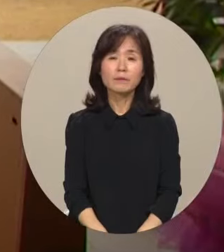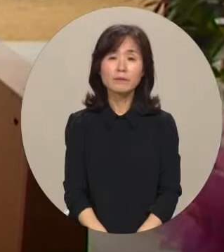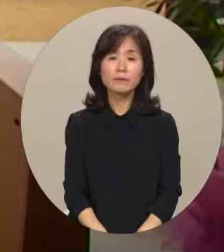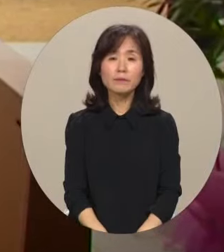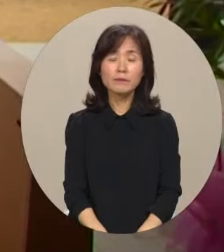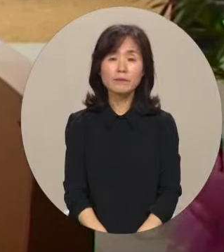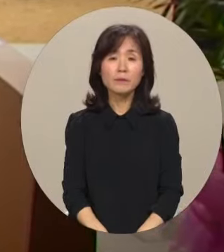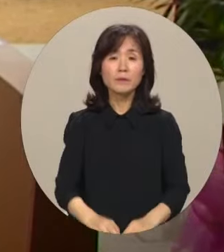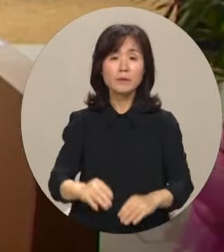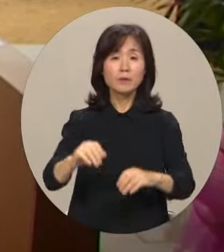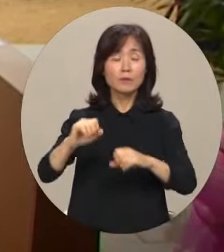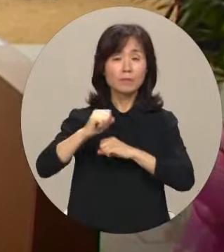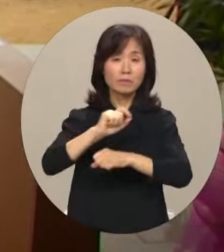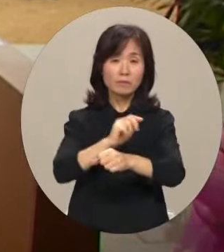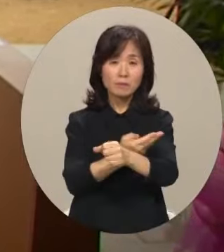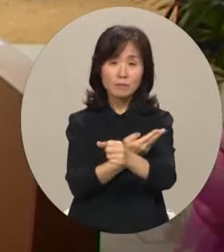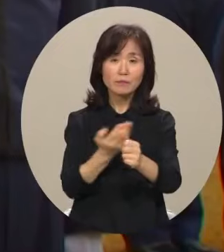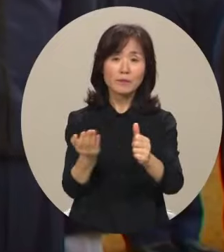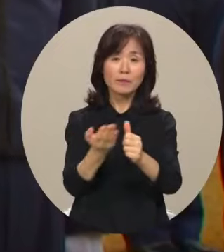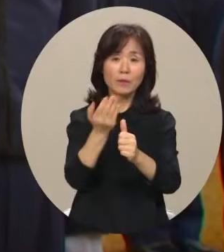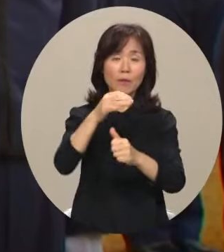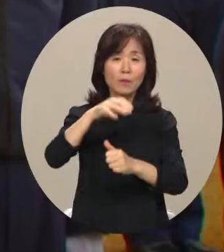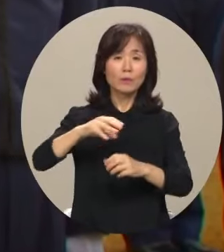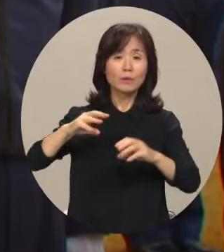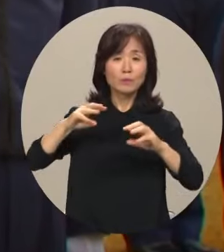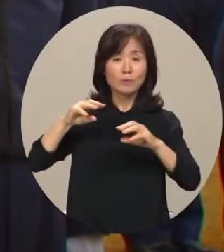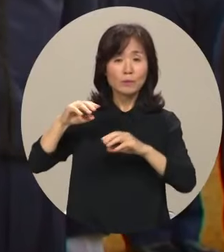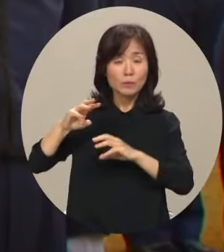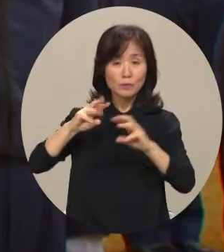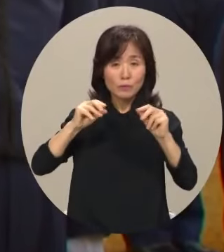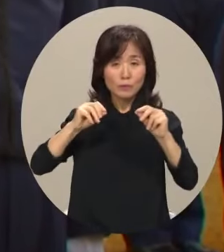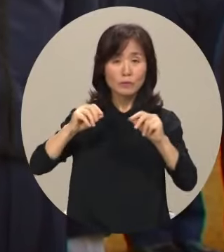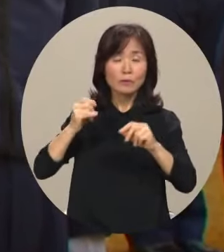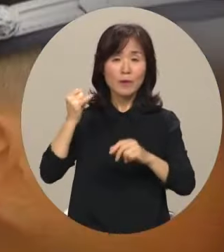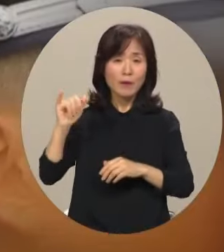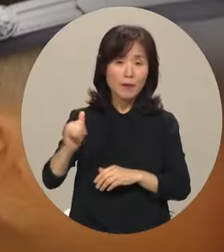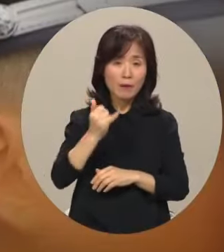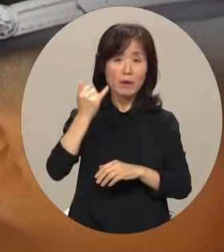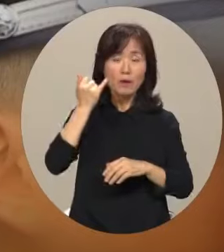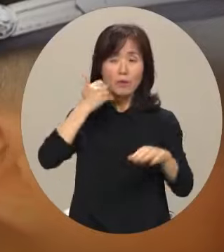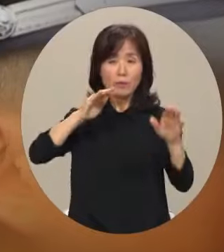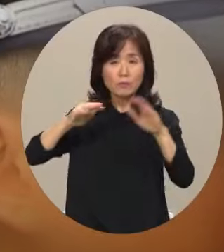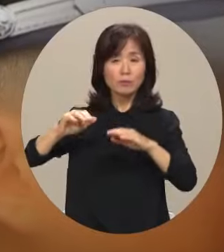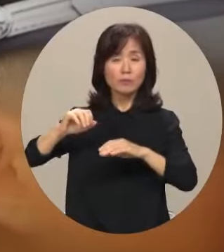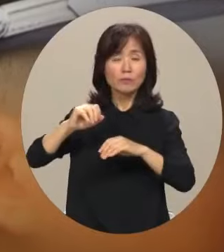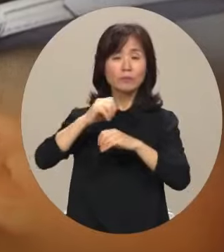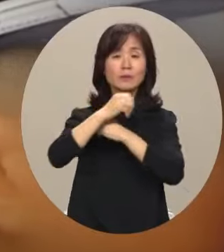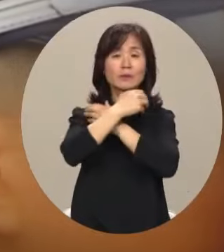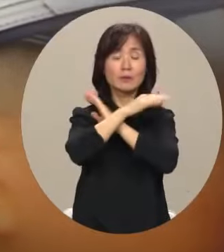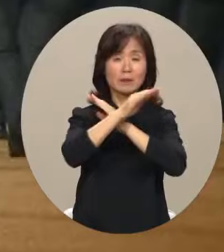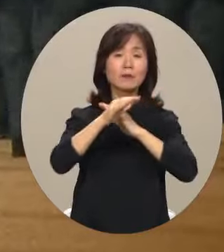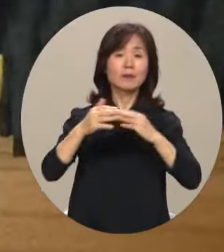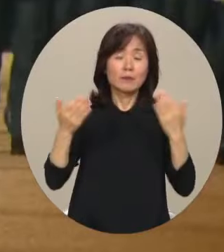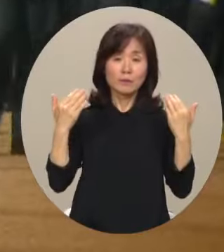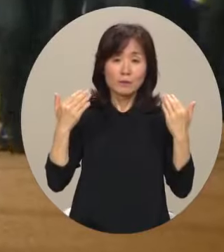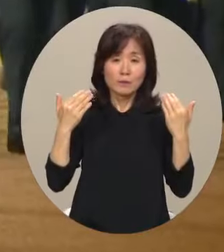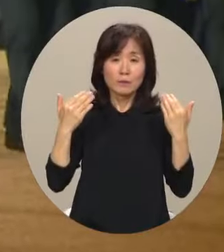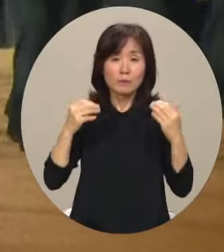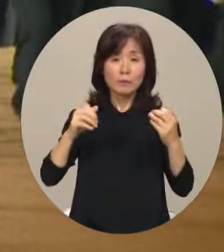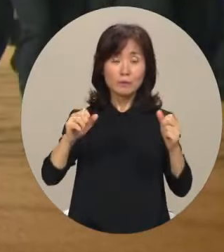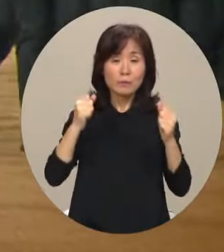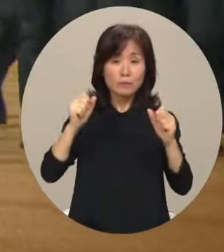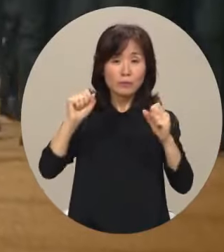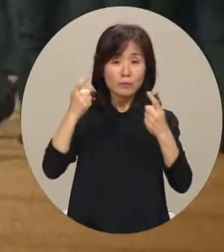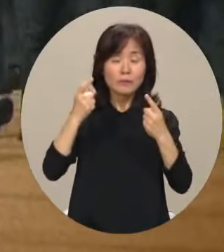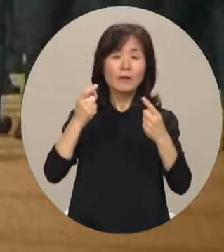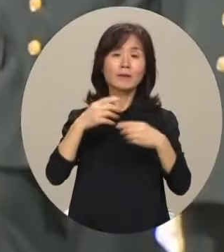군 장교양성 요라인 육군 해군 공군 사관학교 졸업과 동시에 임관해 안정적인 취업을